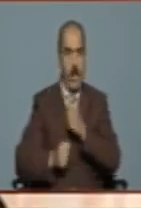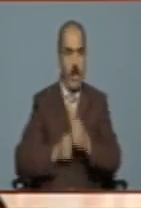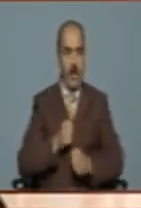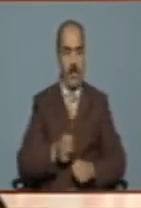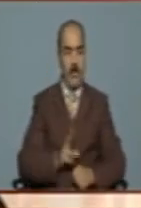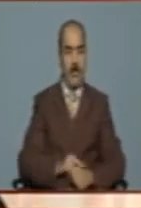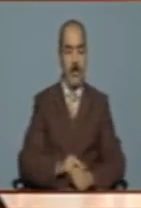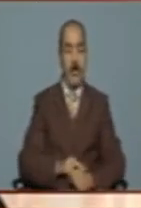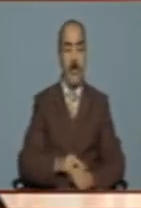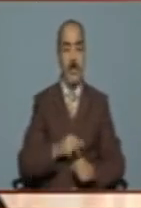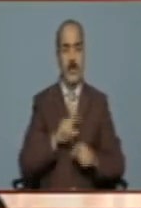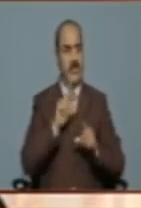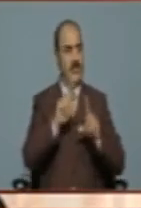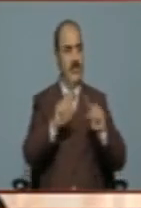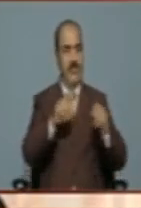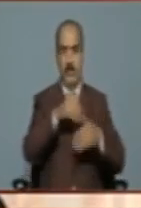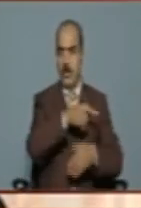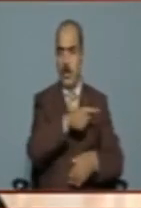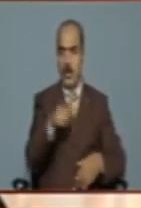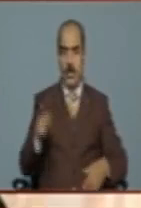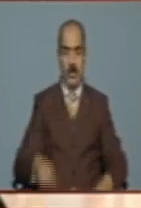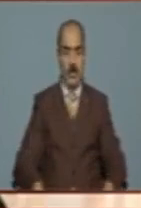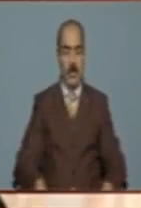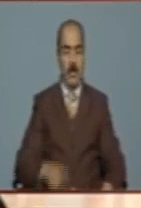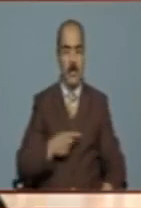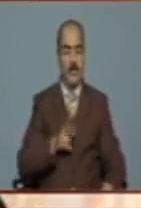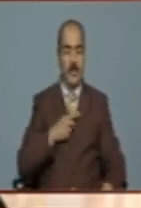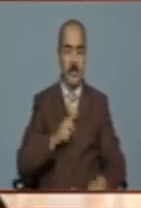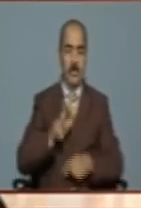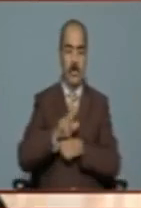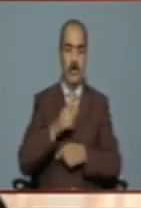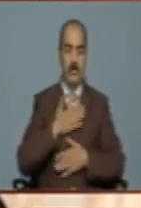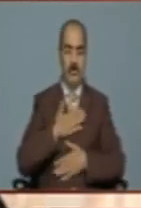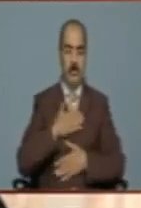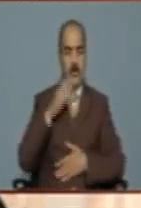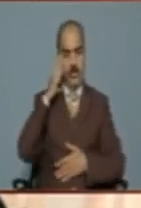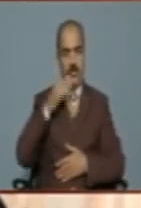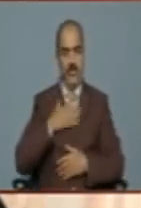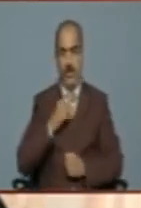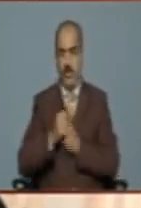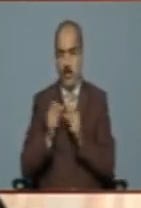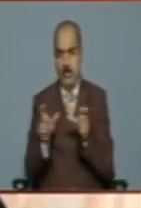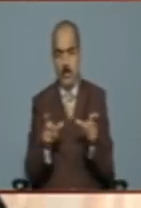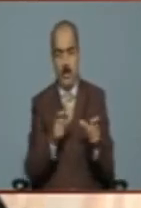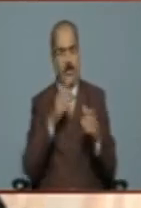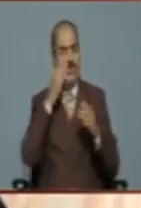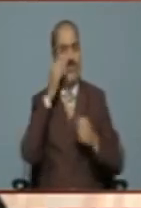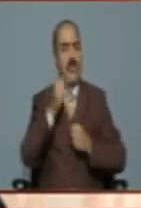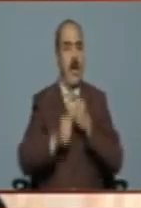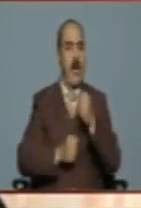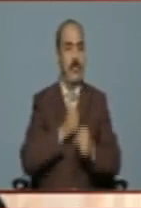وللجهاز التنفيذي للهيئة الذي تشرفت بإدارته وللعاملين به لعملهم